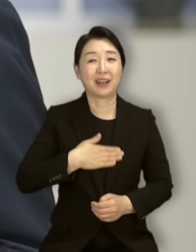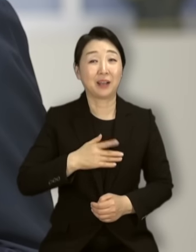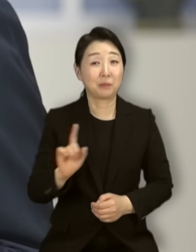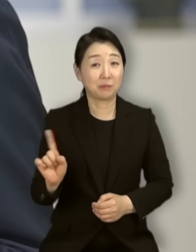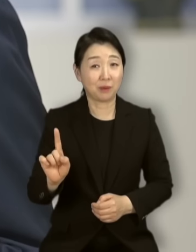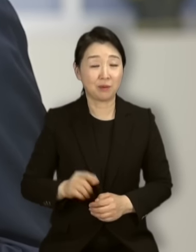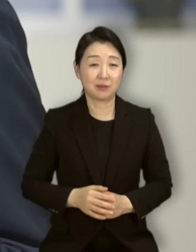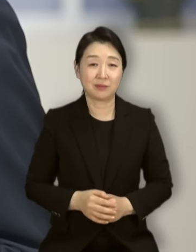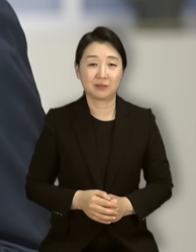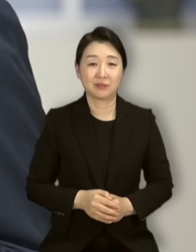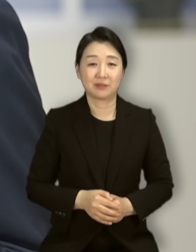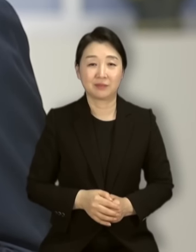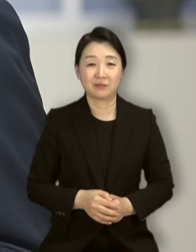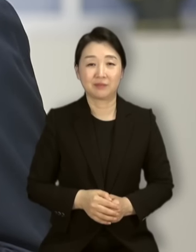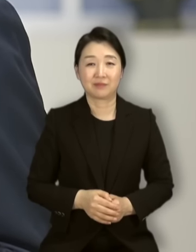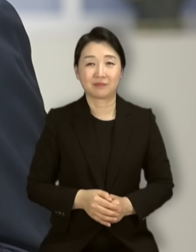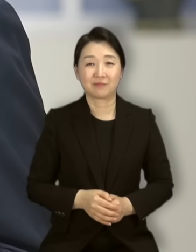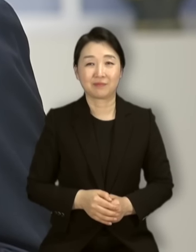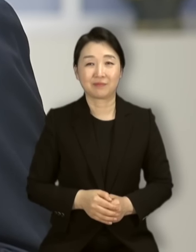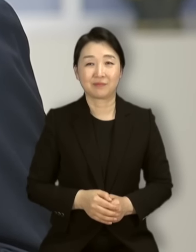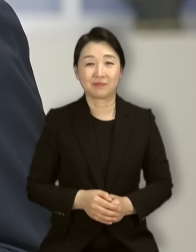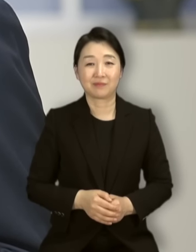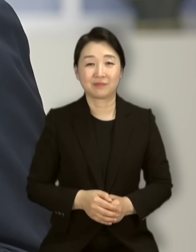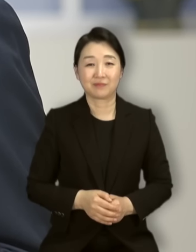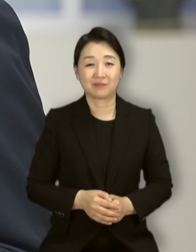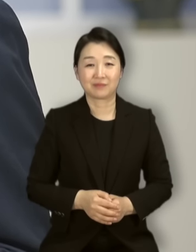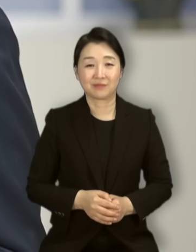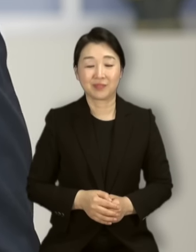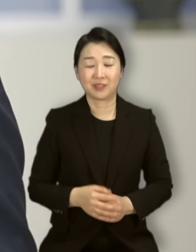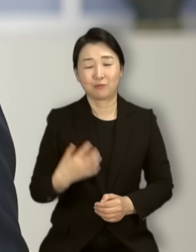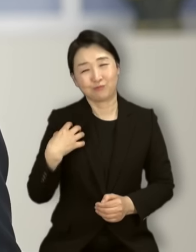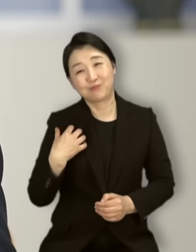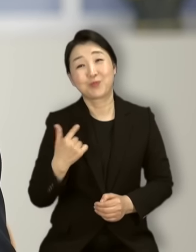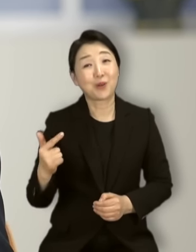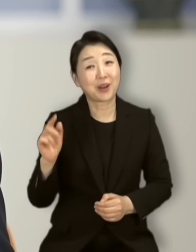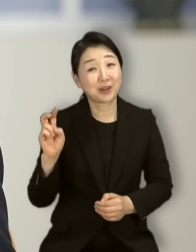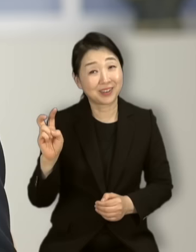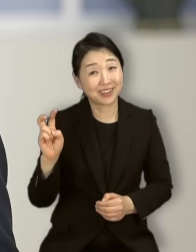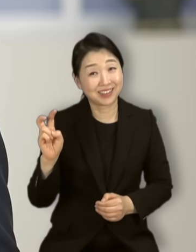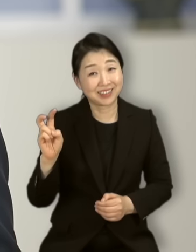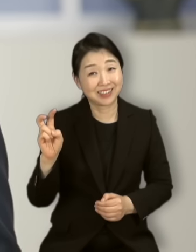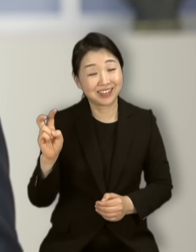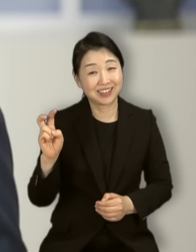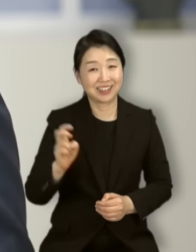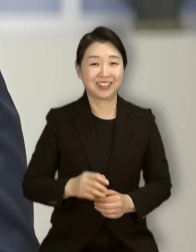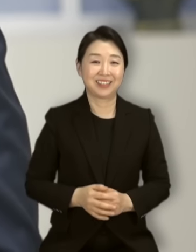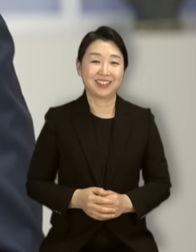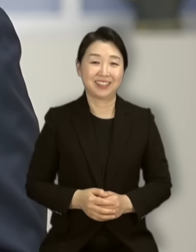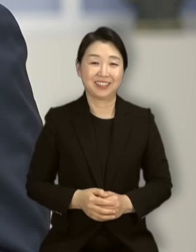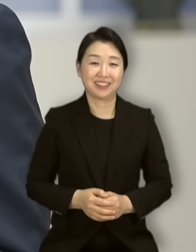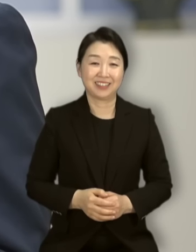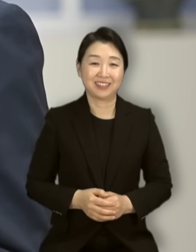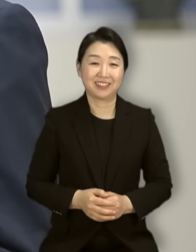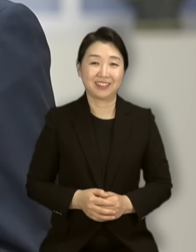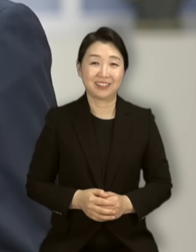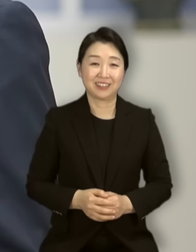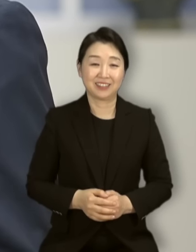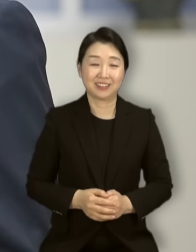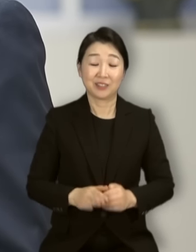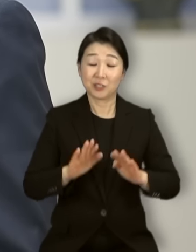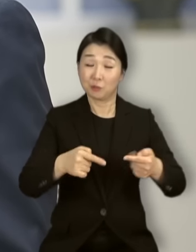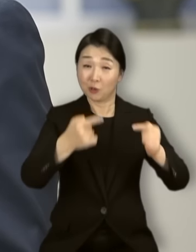알거든요 이게 사실 아 좀 부담도 되고 그 어떤 감동이